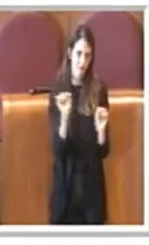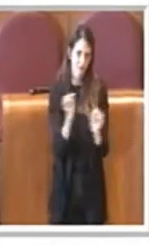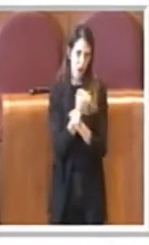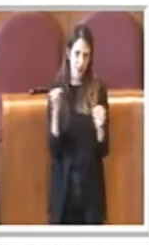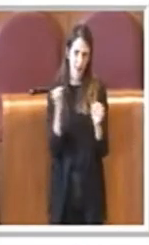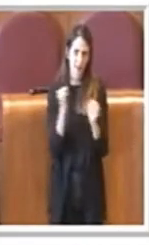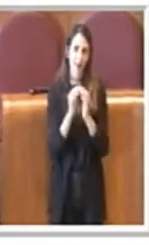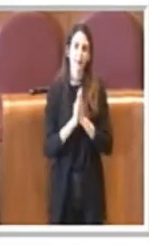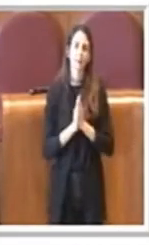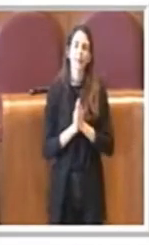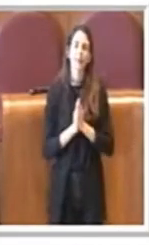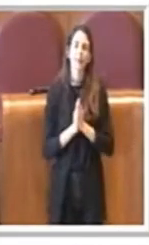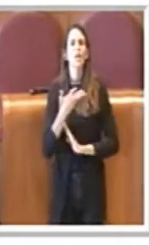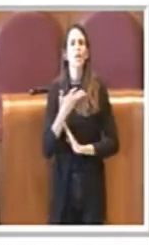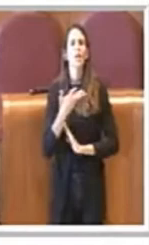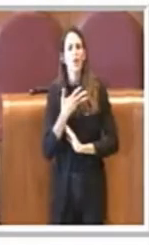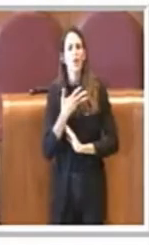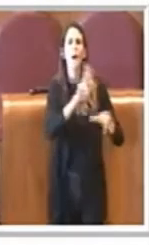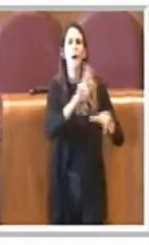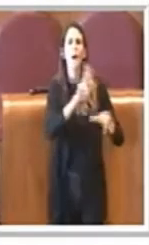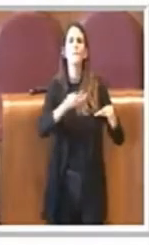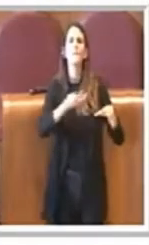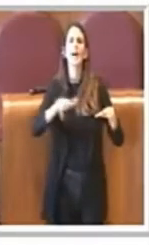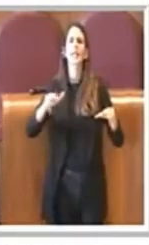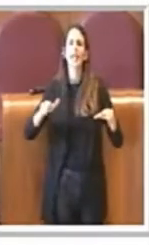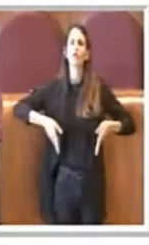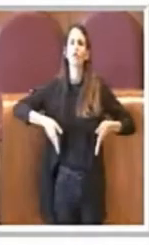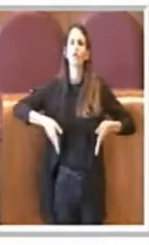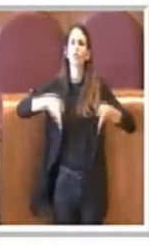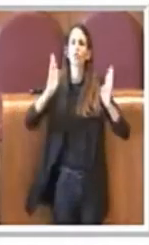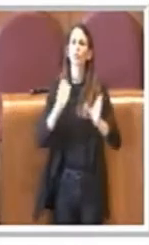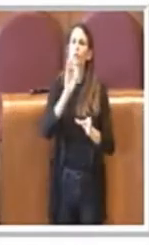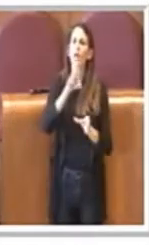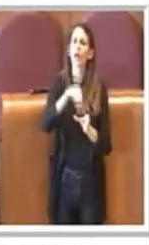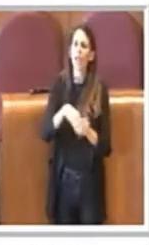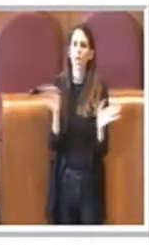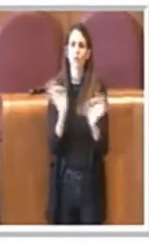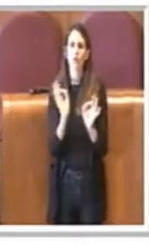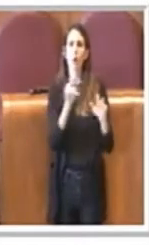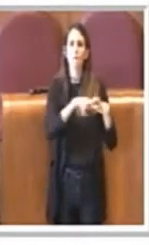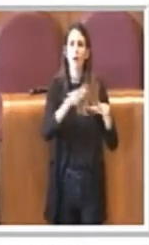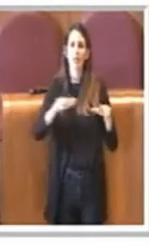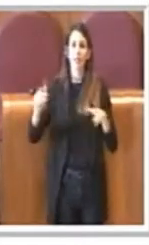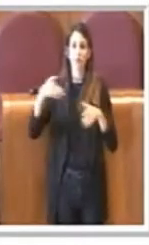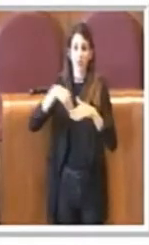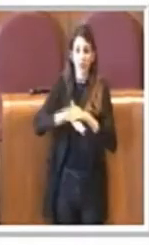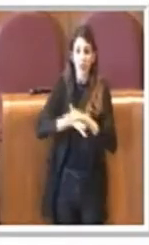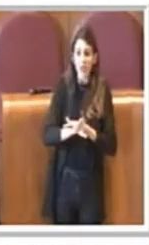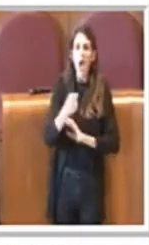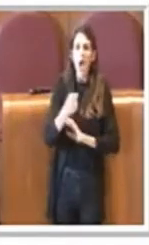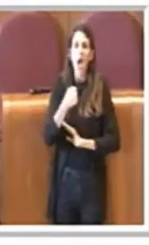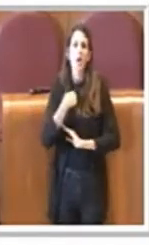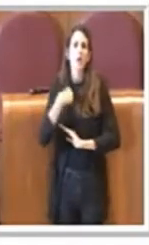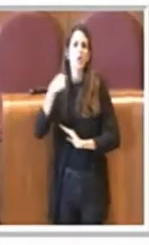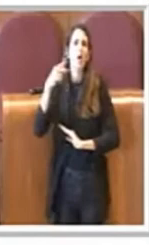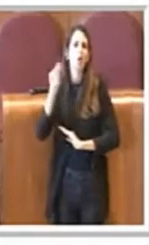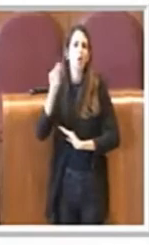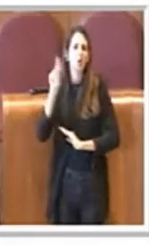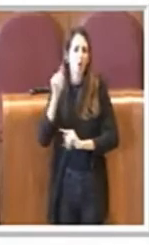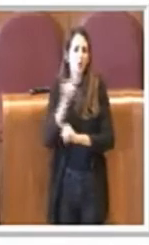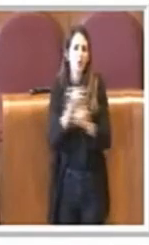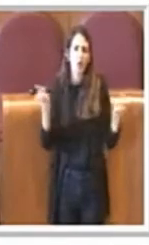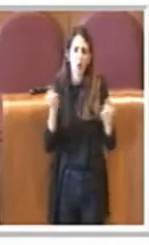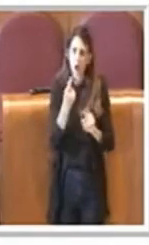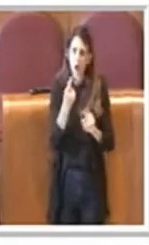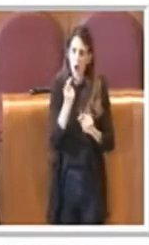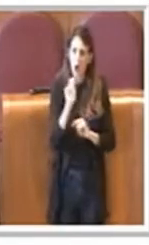in parte, ci sono i parcheggi in strutture, i parcheggi interrati che non hanno neanche queste tariffe così esose, ve lo posso garantire,